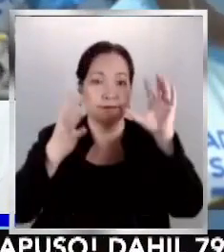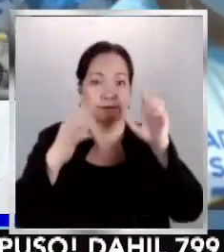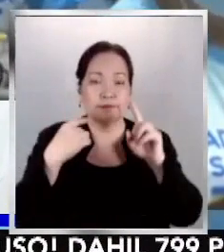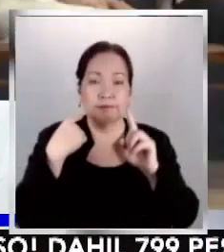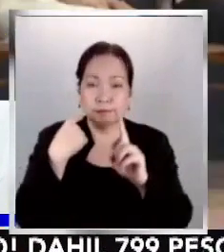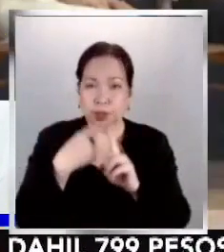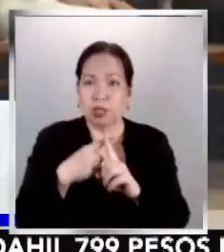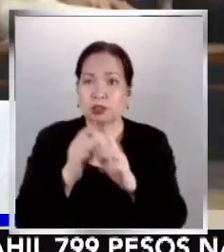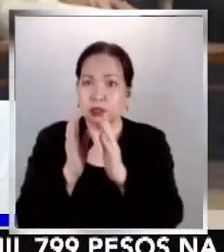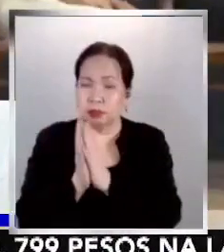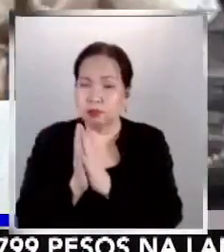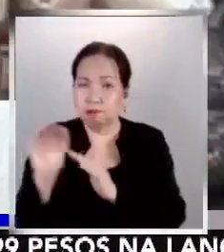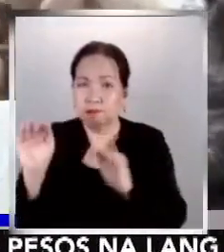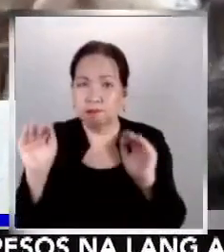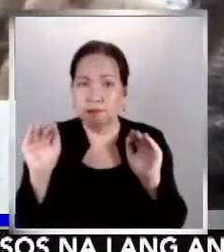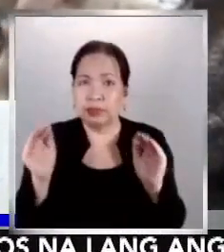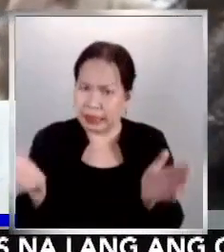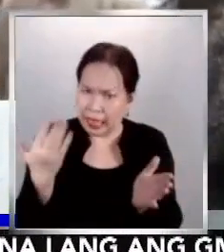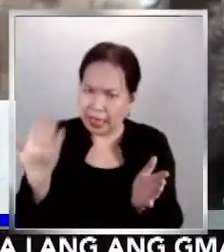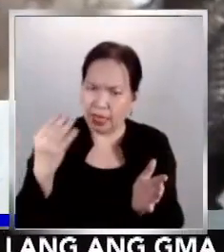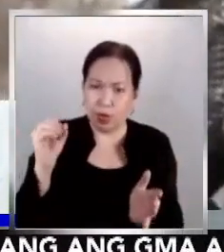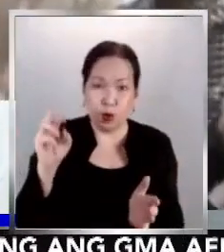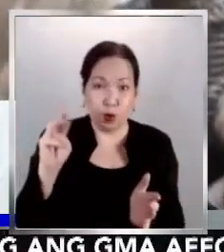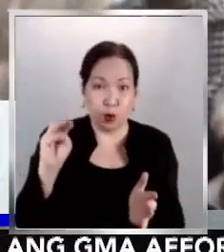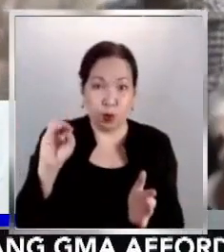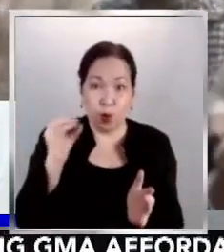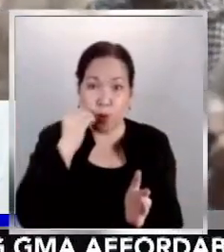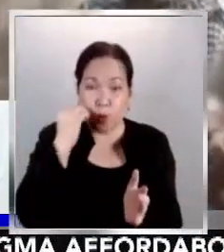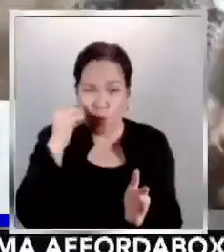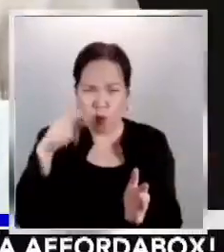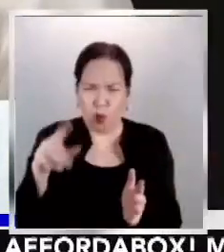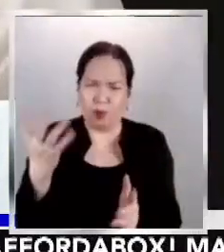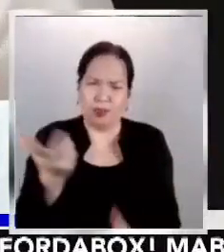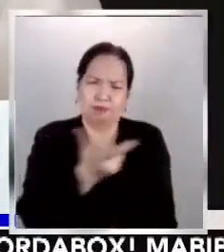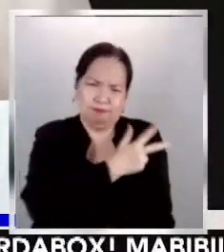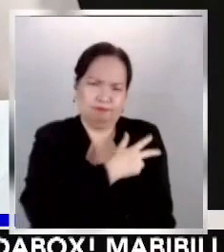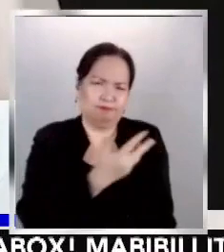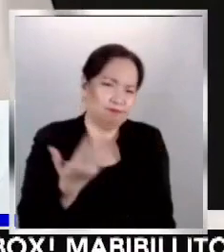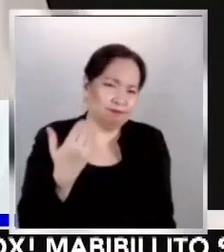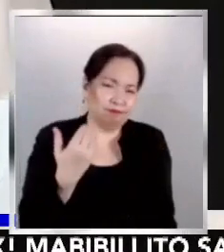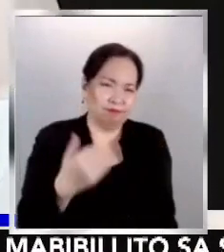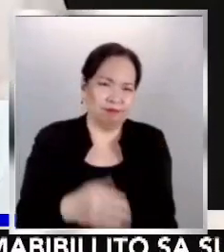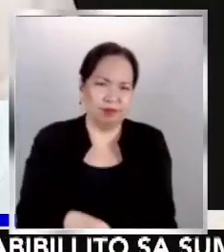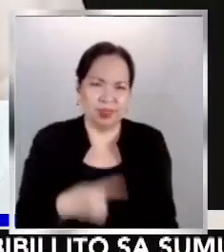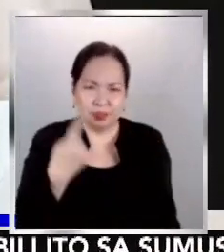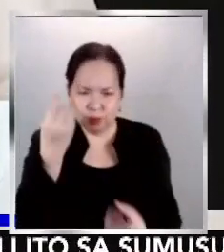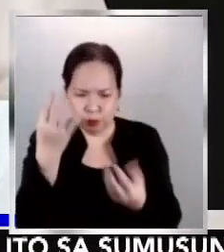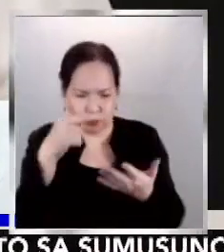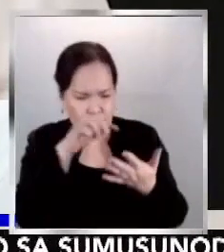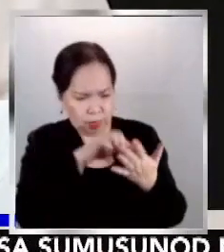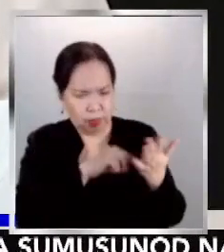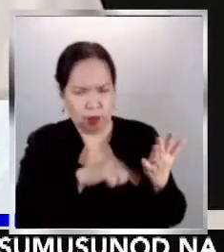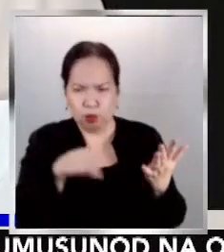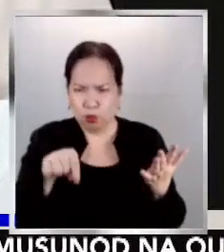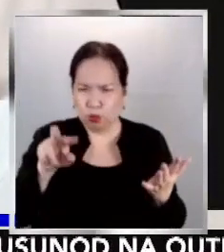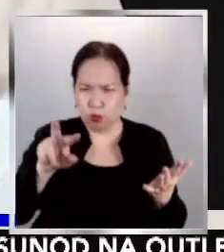na magpa-booster shot na. Mababa pa tayo pa sa booster uptake. Dito sa inyo,